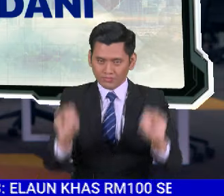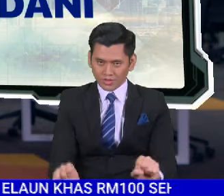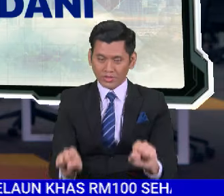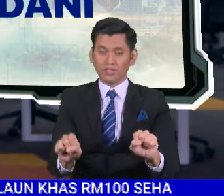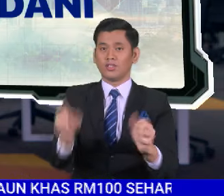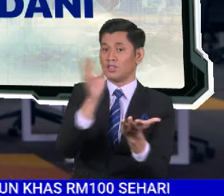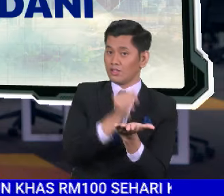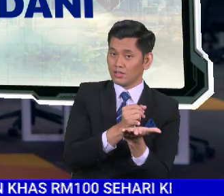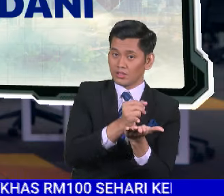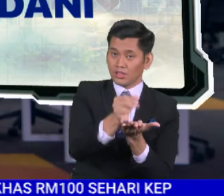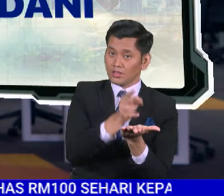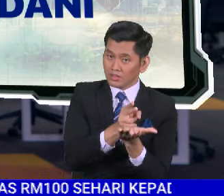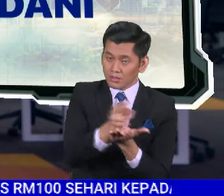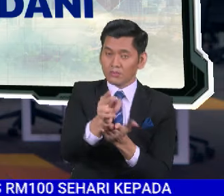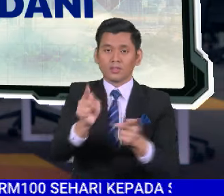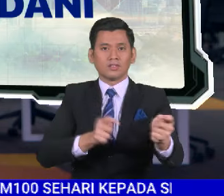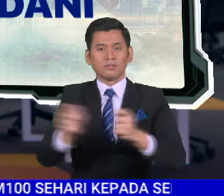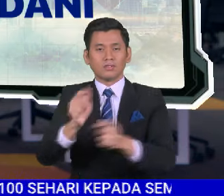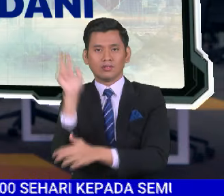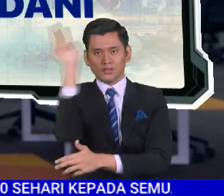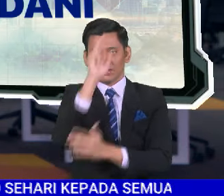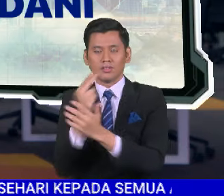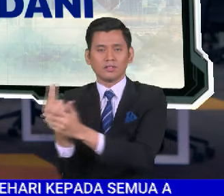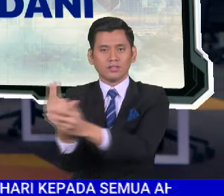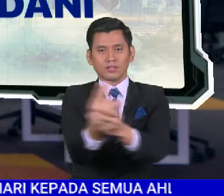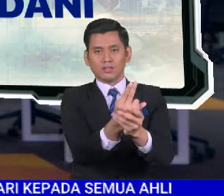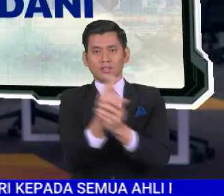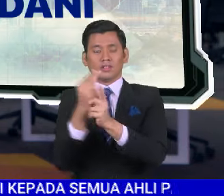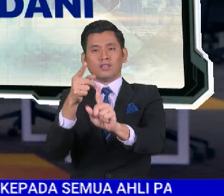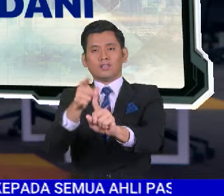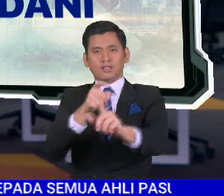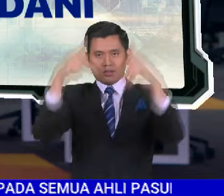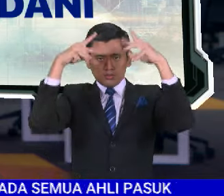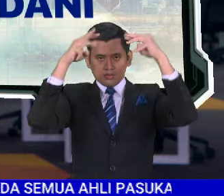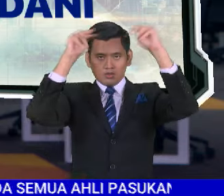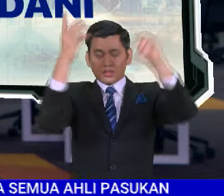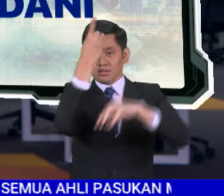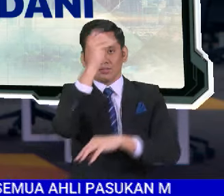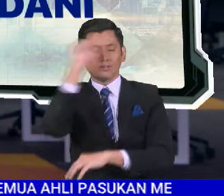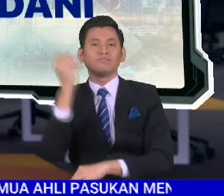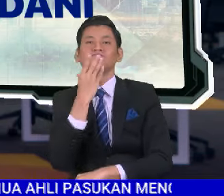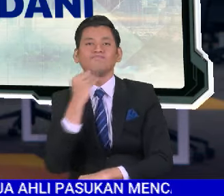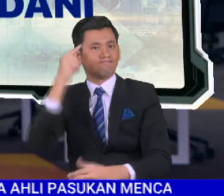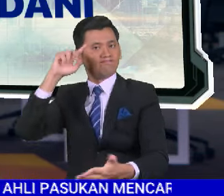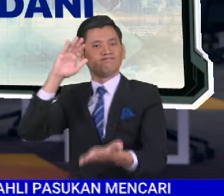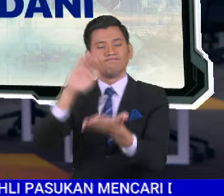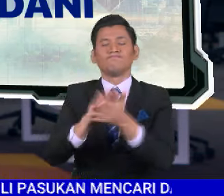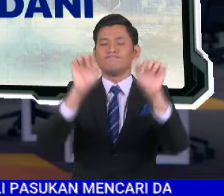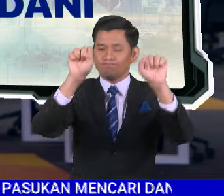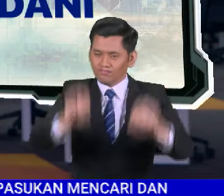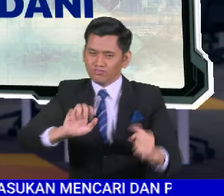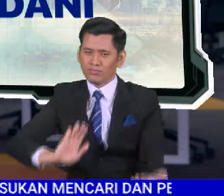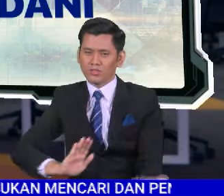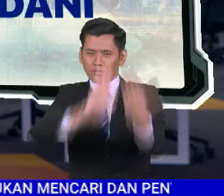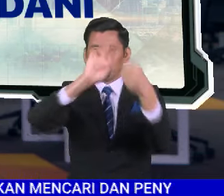yang menjadi teras utama petakbiran kerajaan perpaduan pimpinan Perdana Menteri yaitu Sri Anwar Ibrahim ia diyakini mampu mendepani